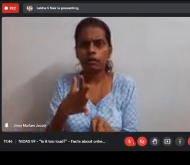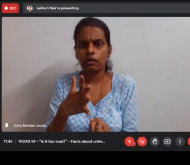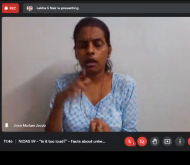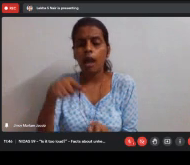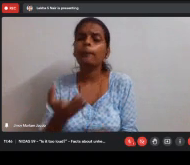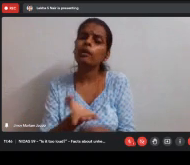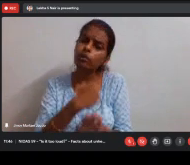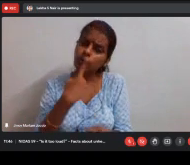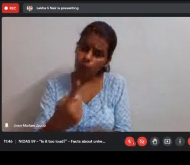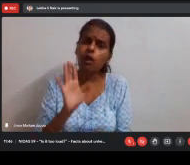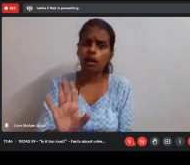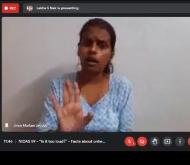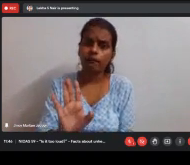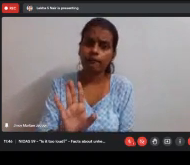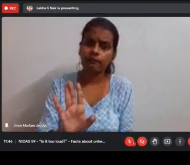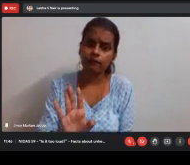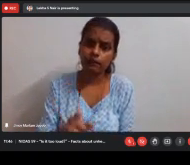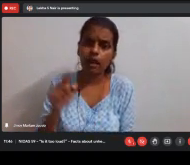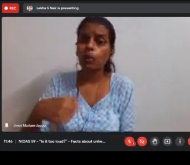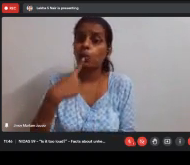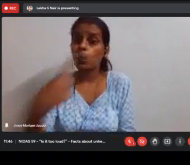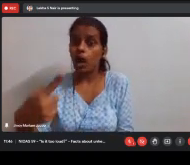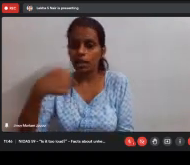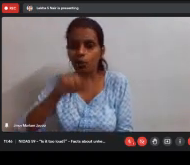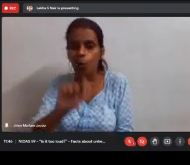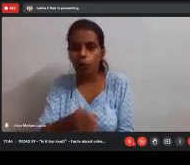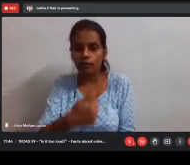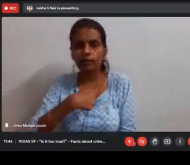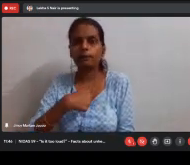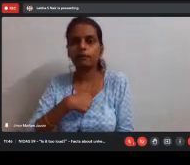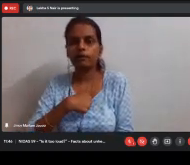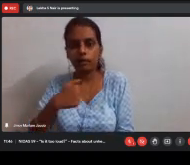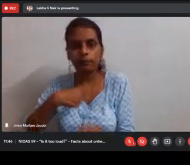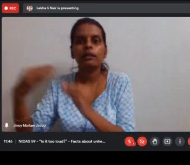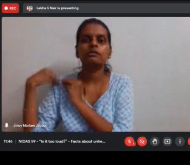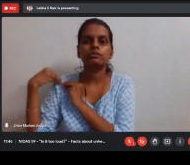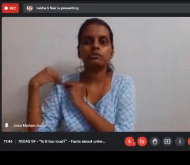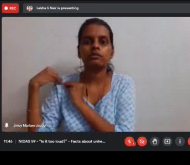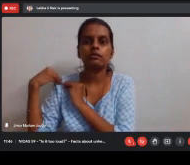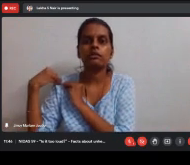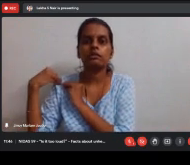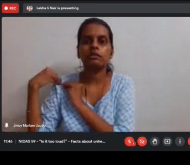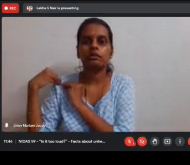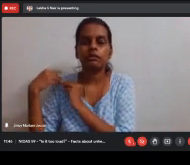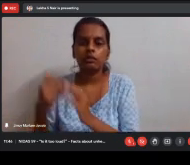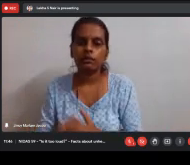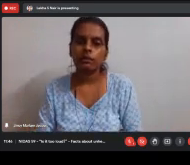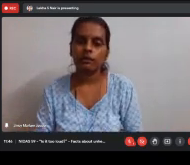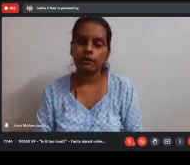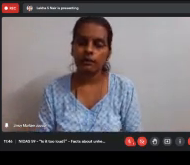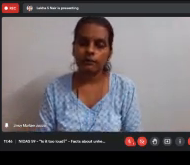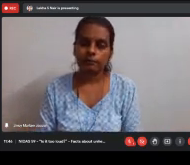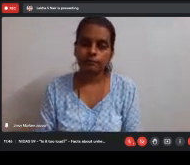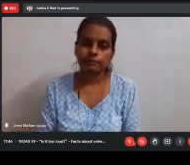പിന്നെ പറയാൻ പറ്റത്തില്ല ഇന്ന കമ്പനിയുടെ ഈ ഫോണും ഈ ഹെഡ്ഫോണും ഞാൻ യൂസ് ചെയ്തിട്ടാണ് എനിക്ക് കേഴുക്കുറവ് വന്നത്, എനിക്കൊരു കോമ്പൻസേഷൻ വേണമെന്ന്